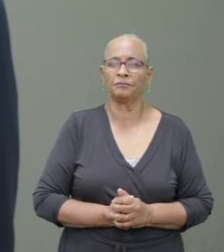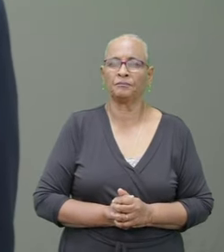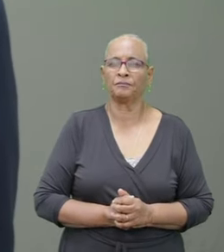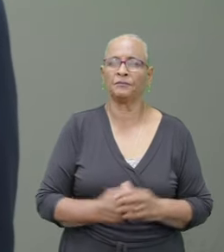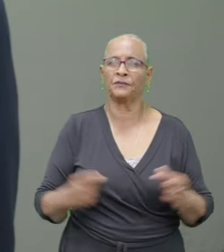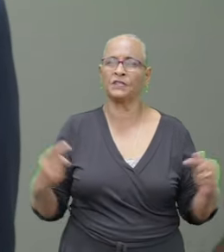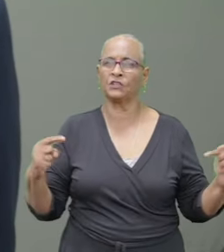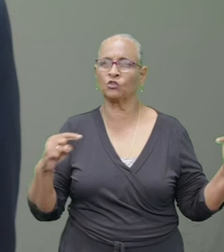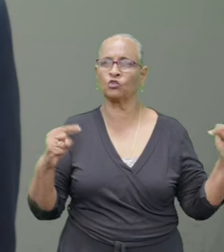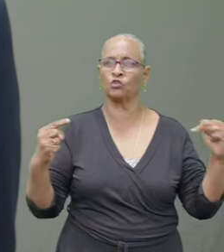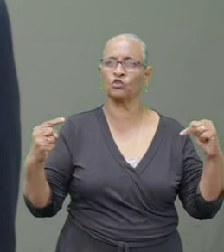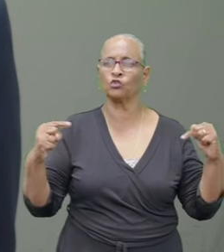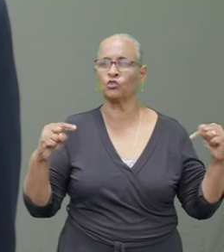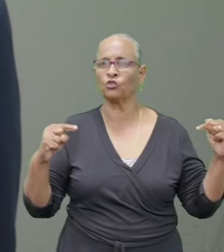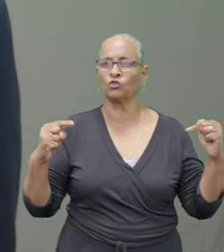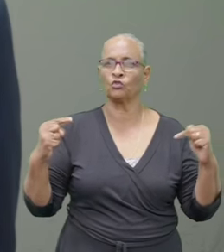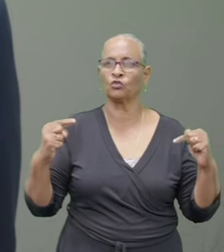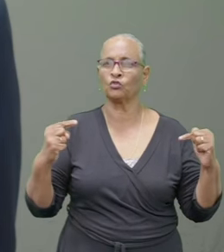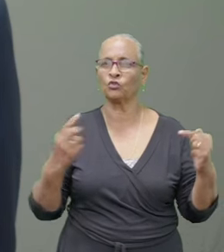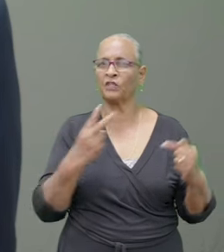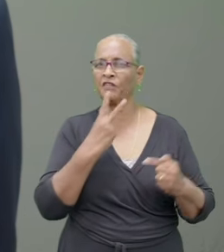even kijken hoor, want we hebben hier,